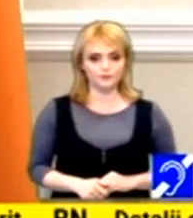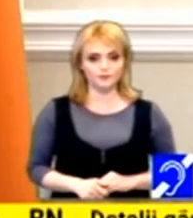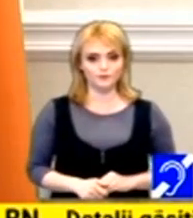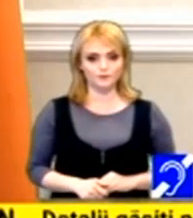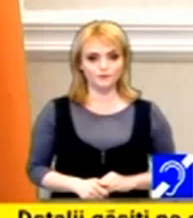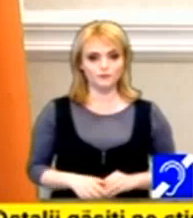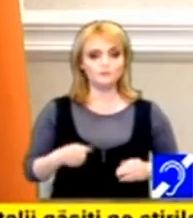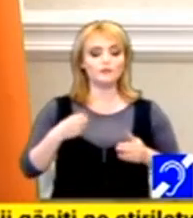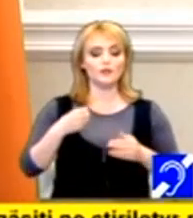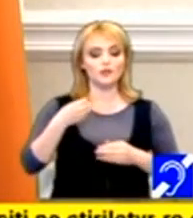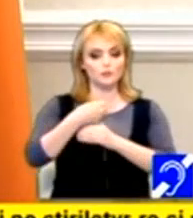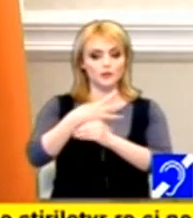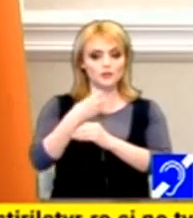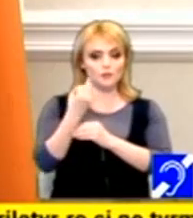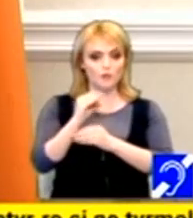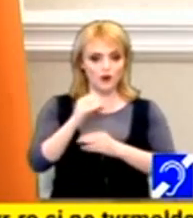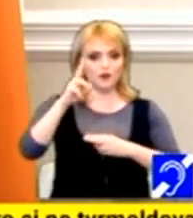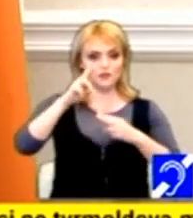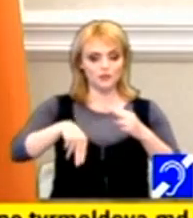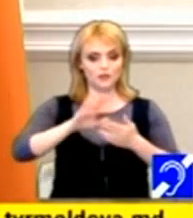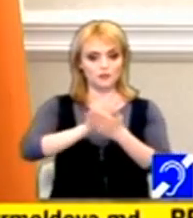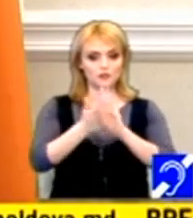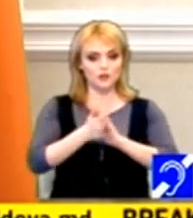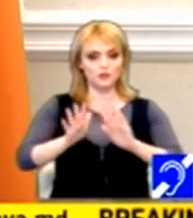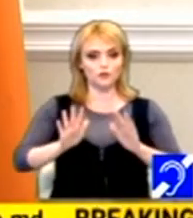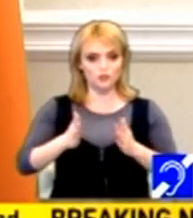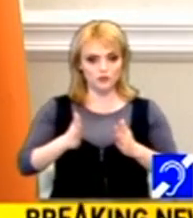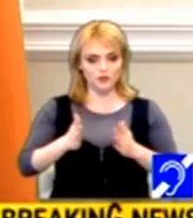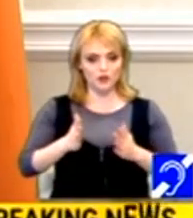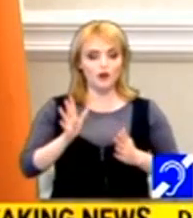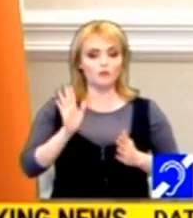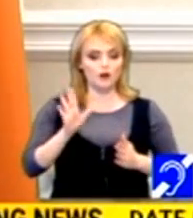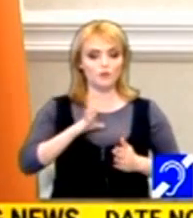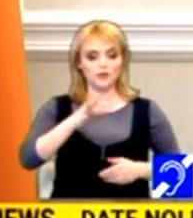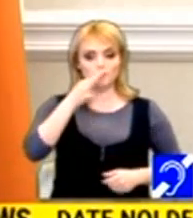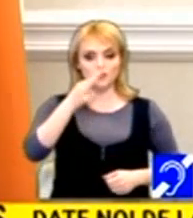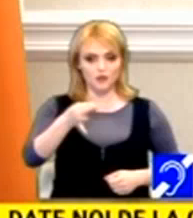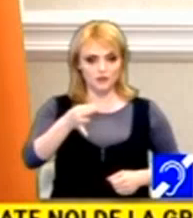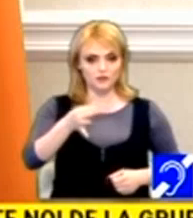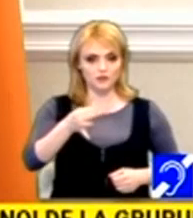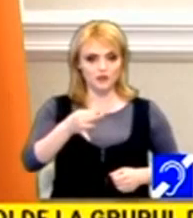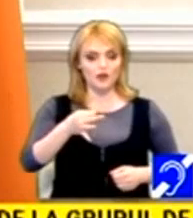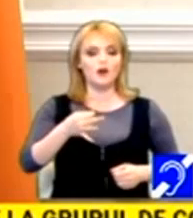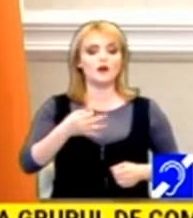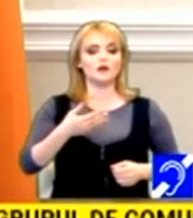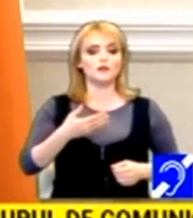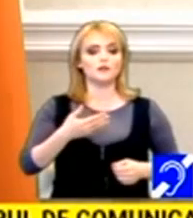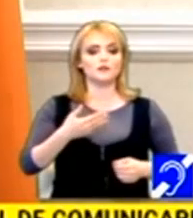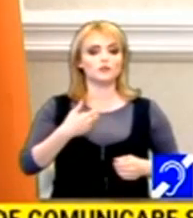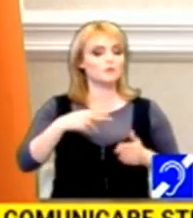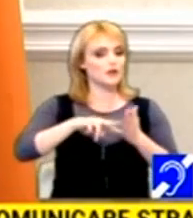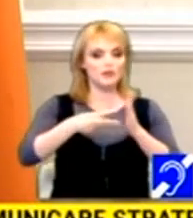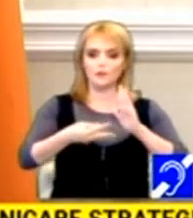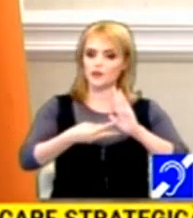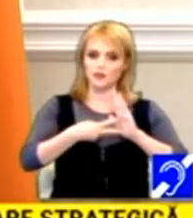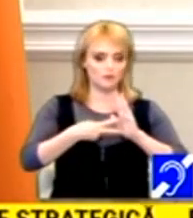Pe data de 15 mai se va finaliza starea de urgență. După cum am spus, nu intenționăm să extindem